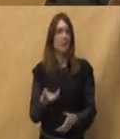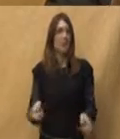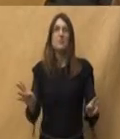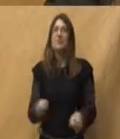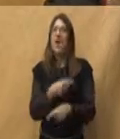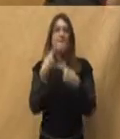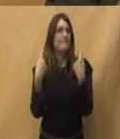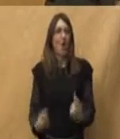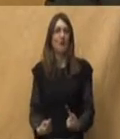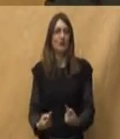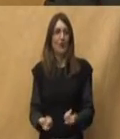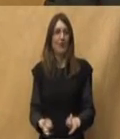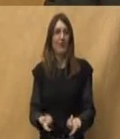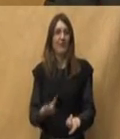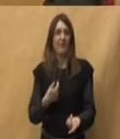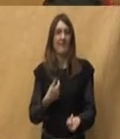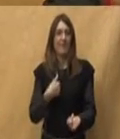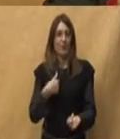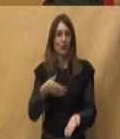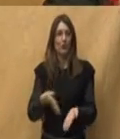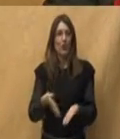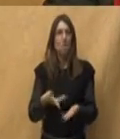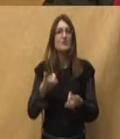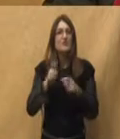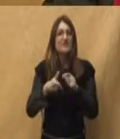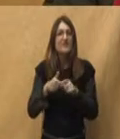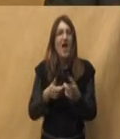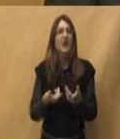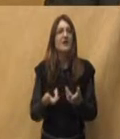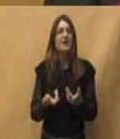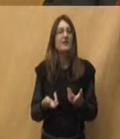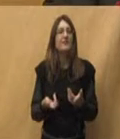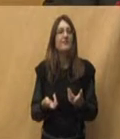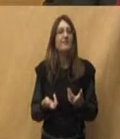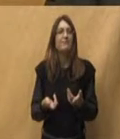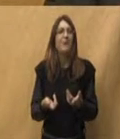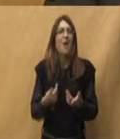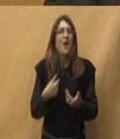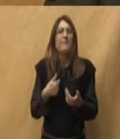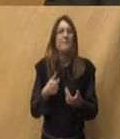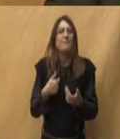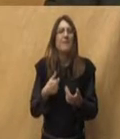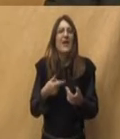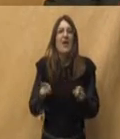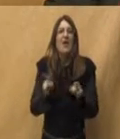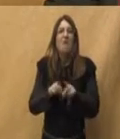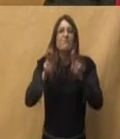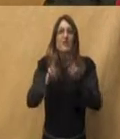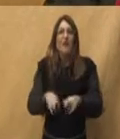jesti. Zašto govorim? Dakle, to su stvari, naprosto smo prekaljeni